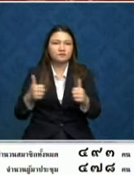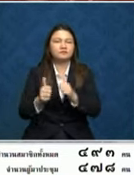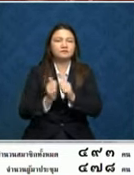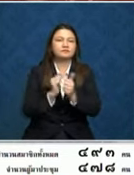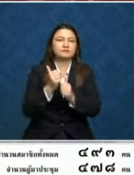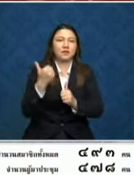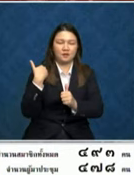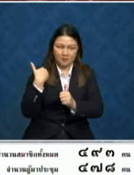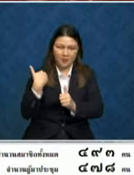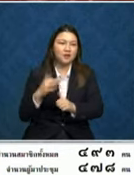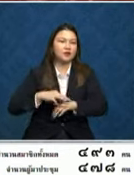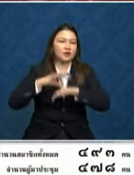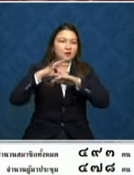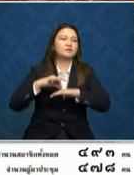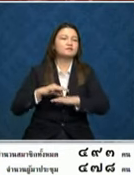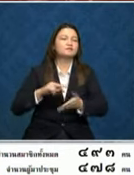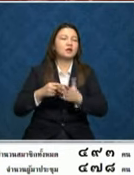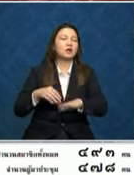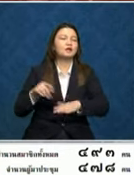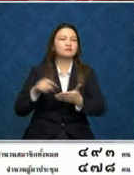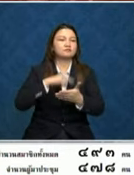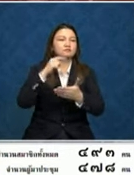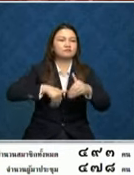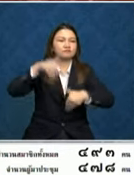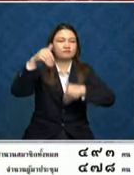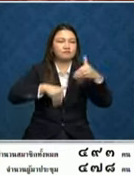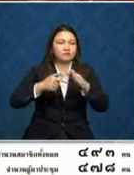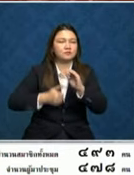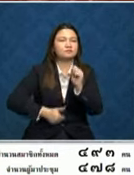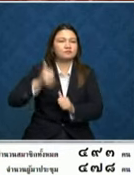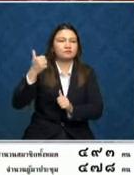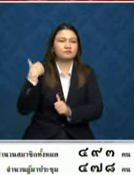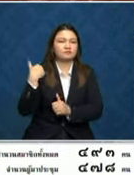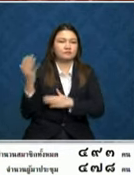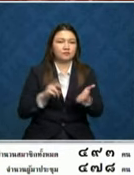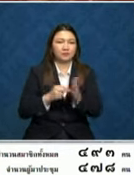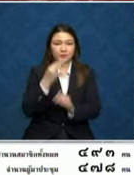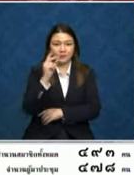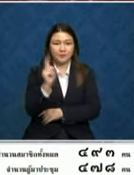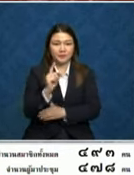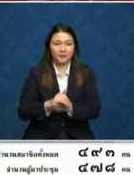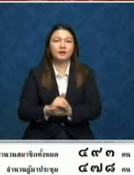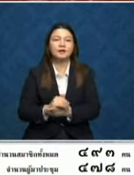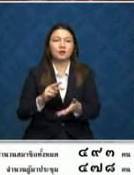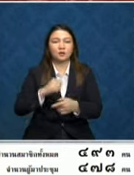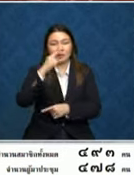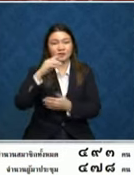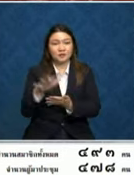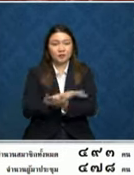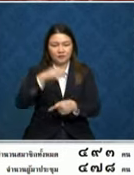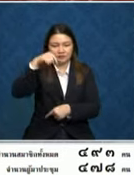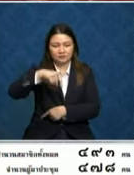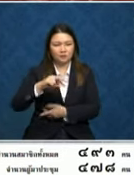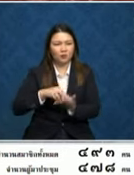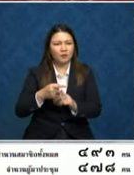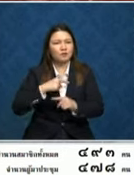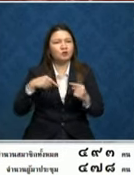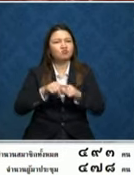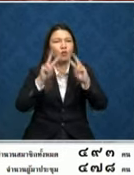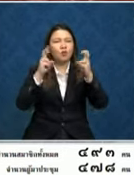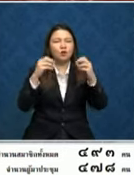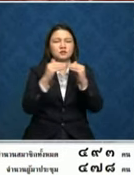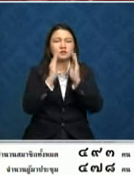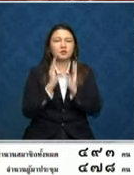าวนะคะที่จะเกิดขึ้นท่านประธานคะดิฉันต้องบอกนะคะว่านโยบายการฟื้นคืนบทบาทไทยในเวทีโลกในด้านสิทธิมนุษยชนนั้น